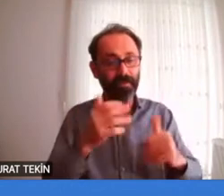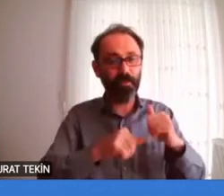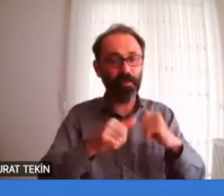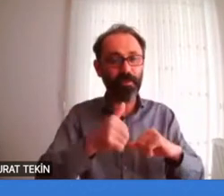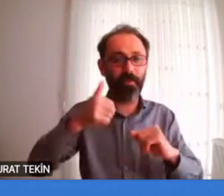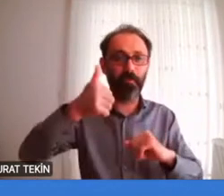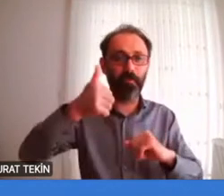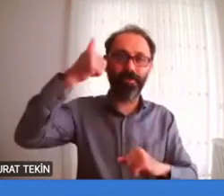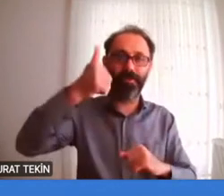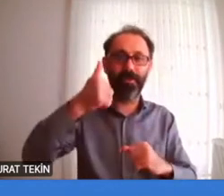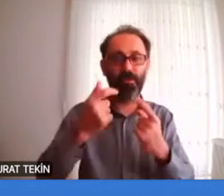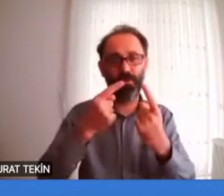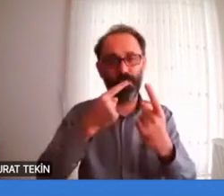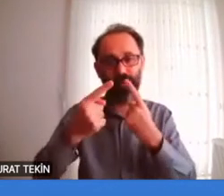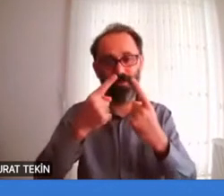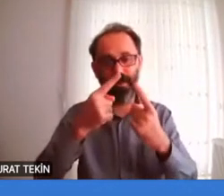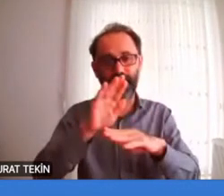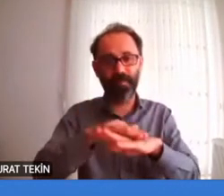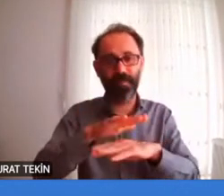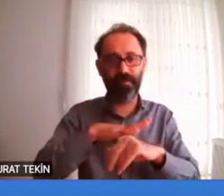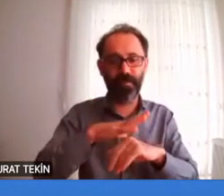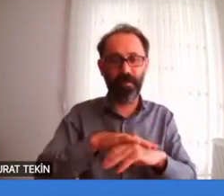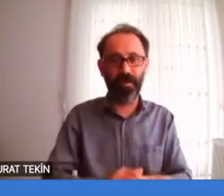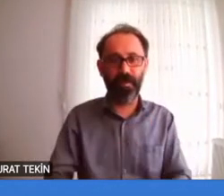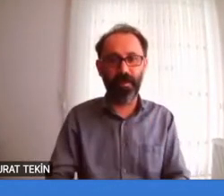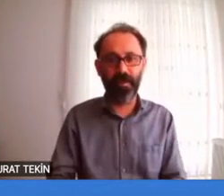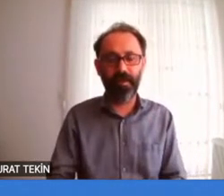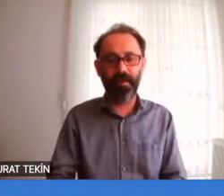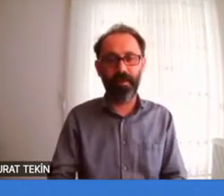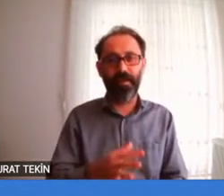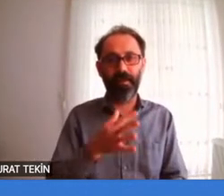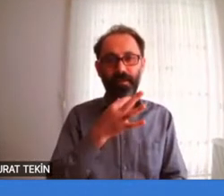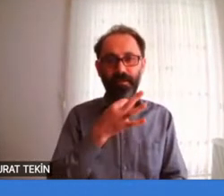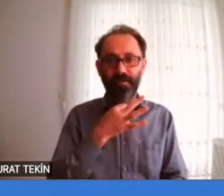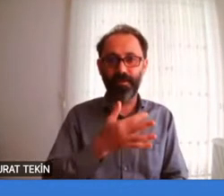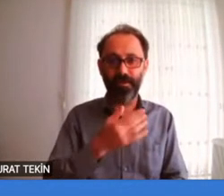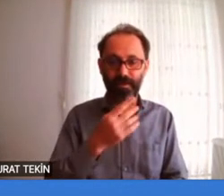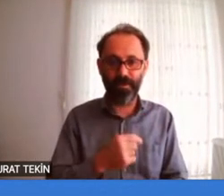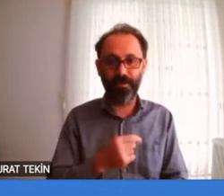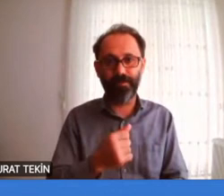size bırakıyorum. Peki Nursel Hocam, çok teşekkür ediyorum.